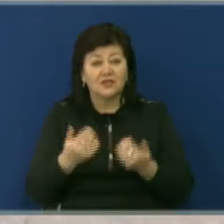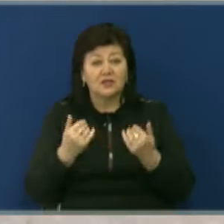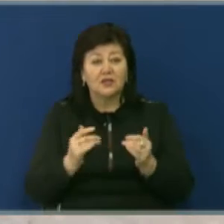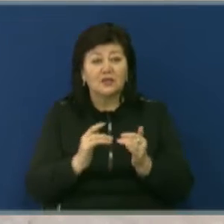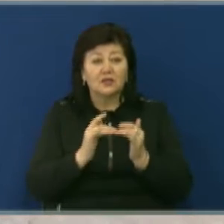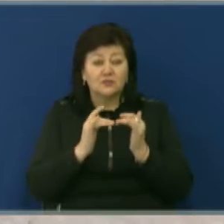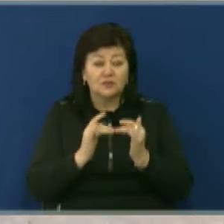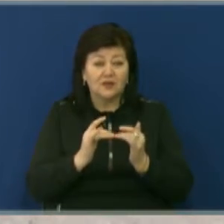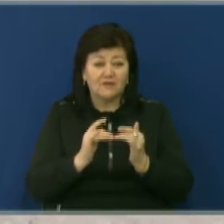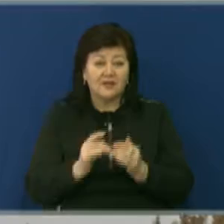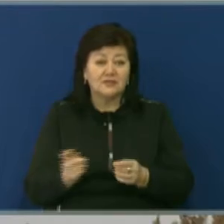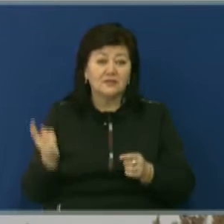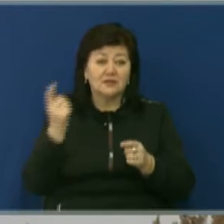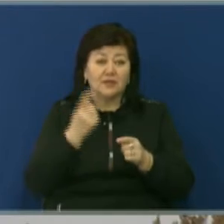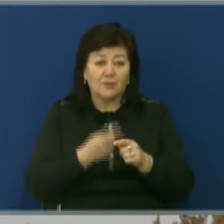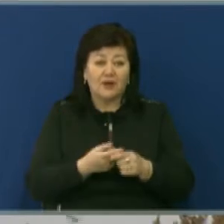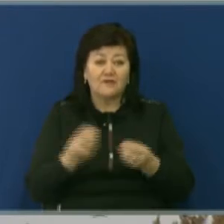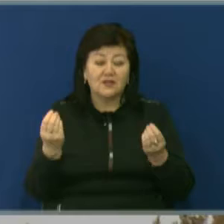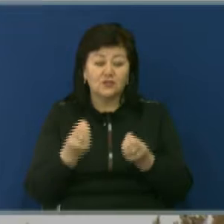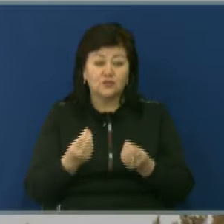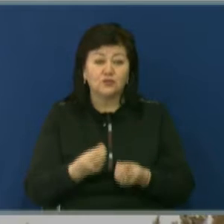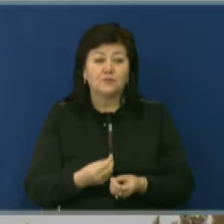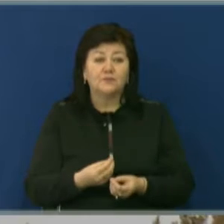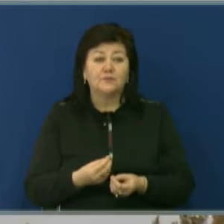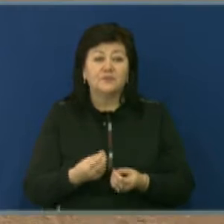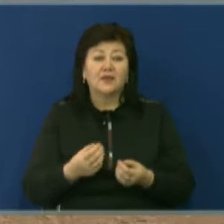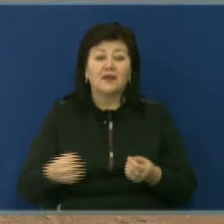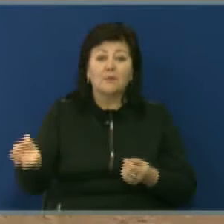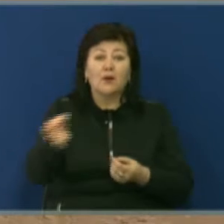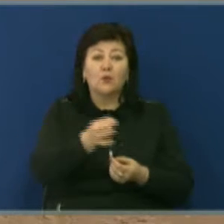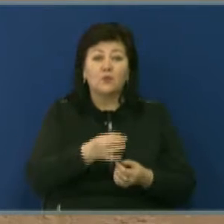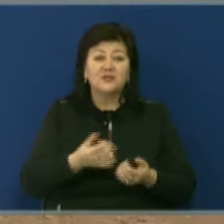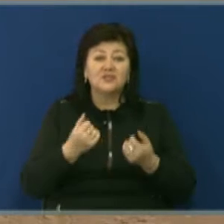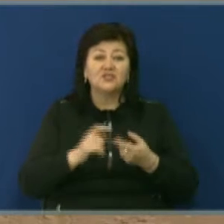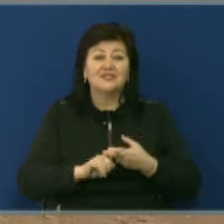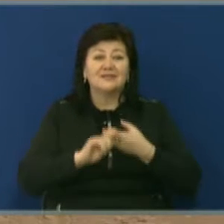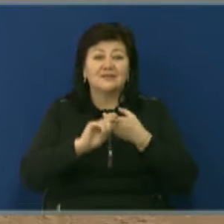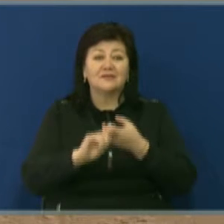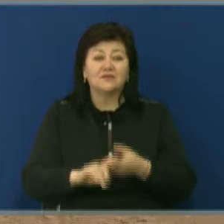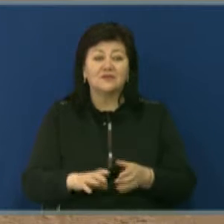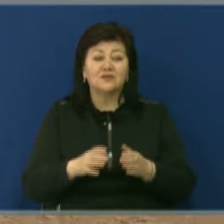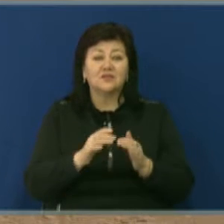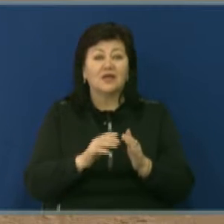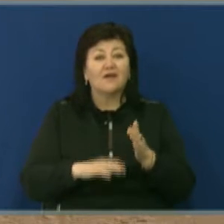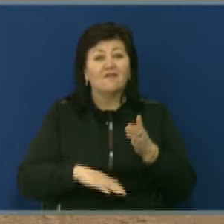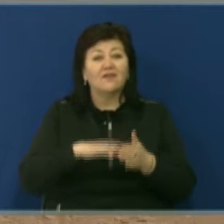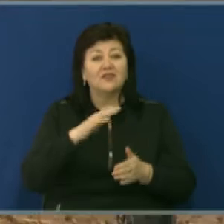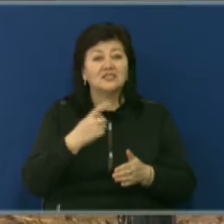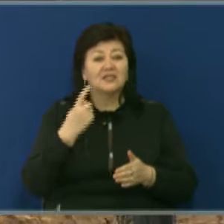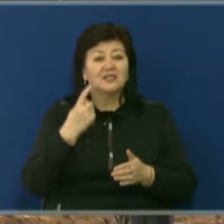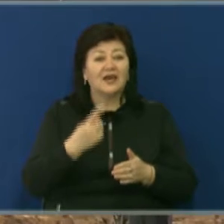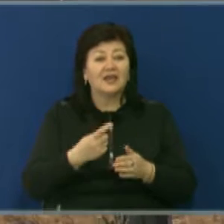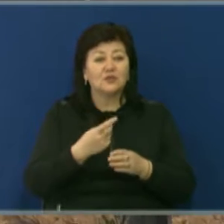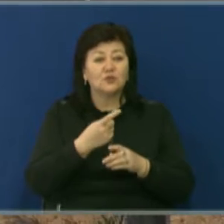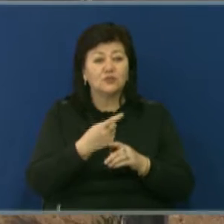төсек қорының толтырылу деңгейі 3,13%. Облыс бойынша инфекцияның репродуктивтілік саны